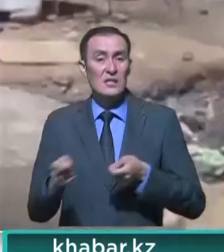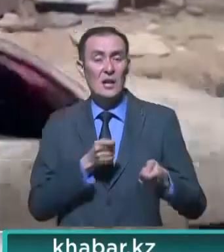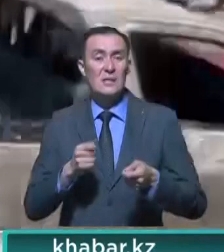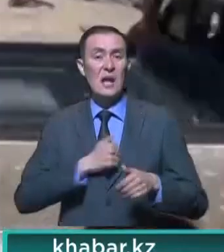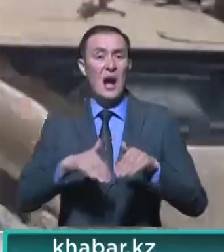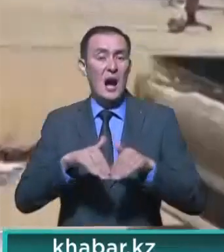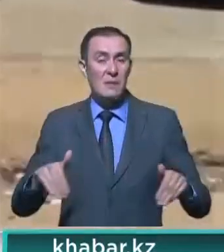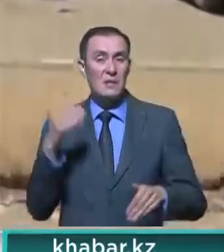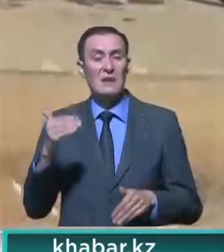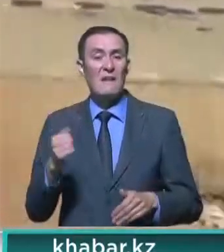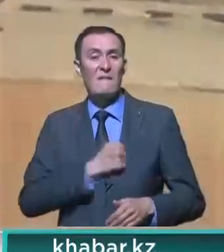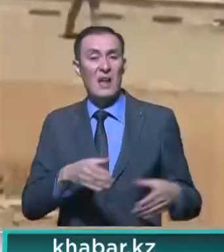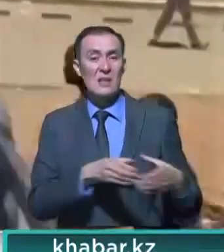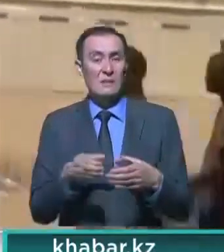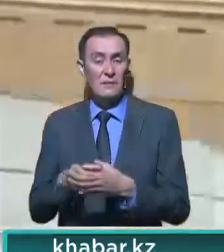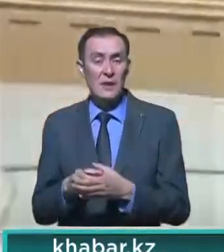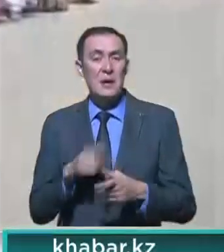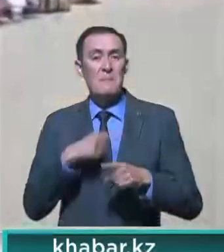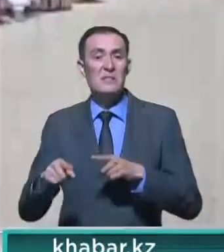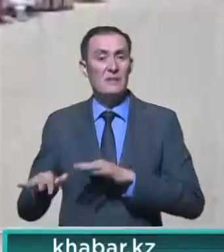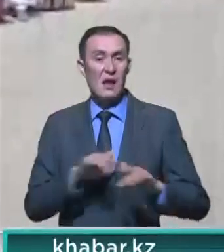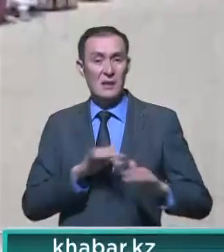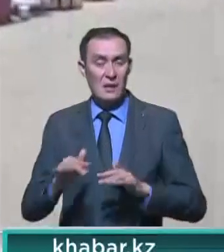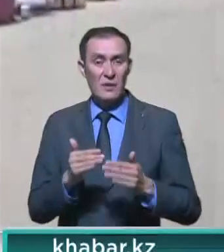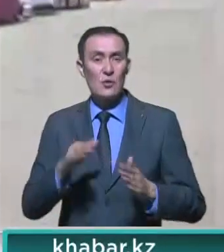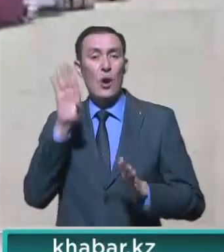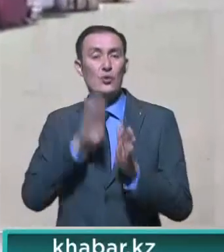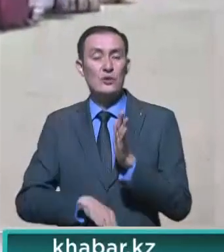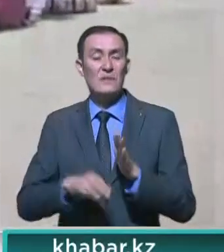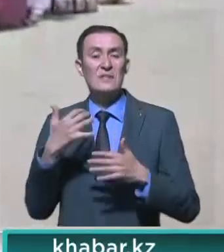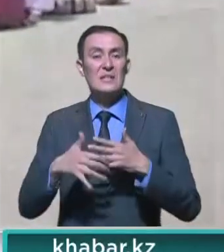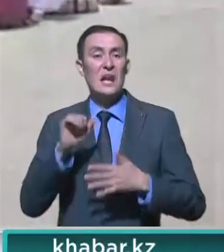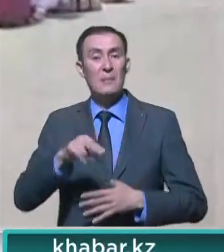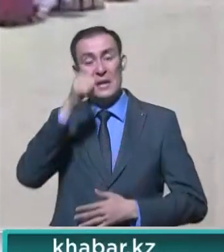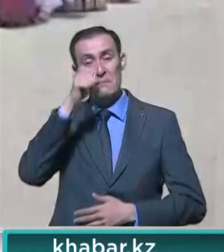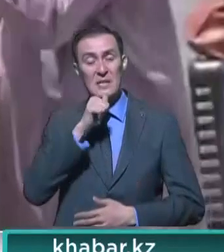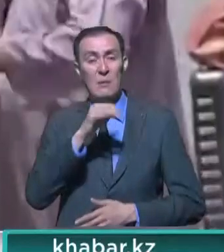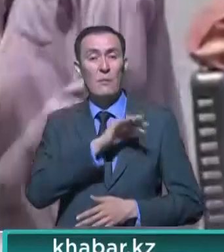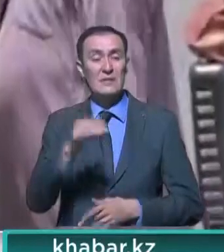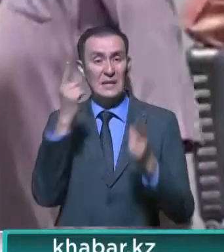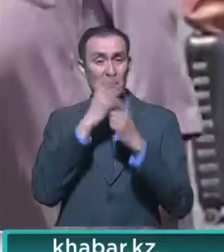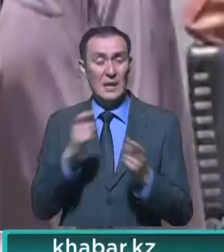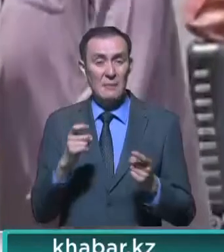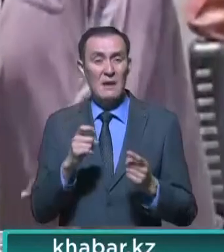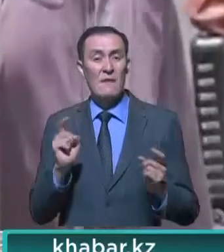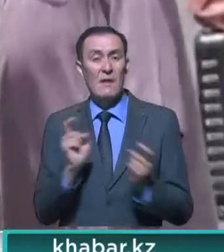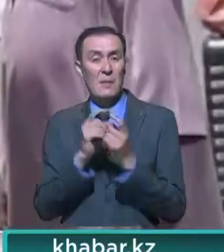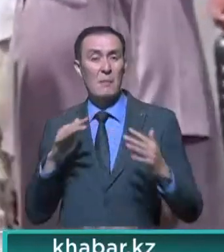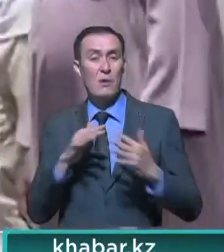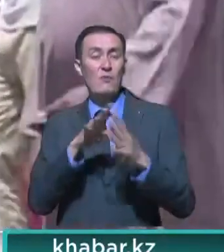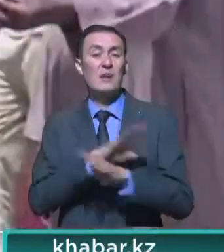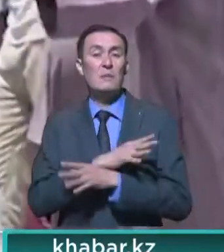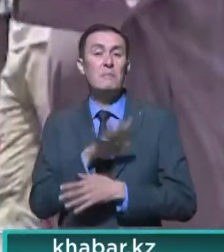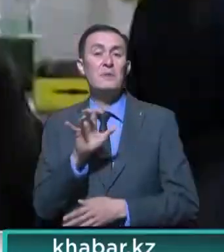регулярной армией и военизированными силами быстрого реагирования обострился в середине апреля. По официальным данным, в ходе боев погибли